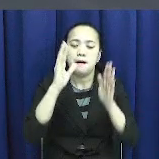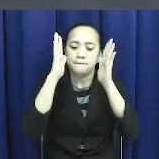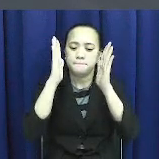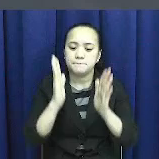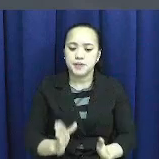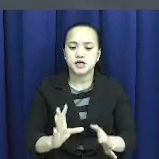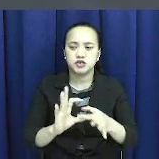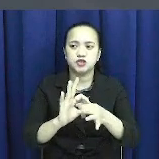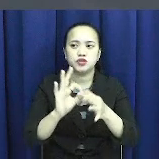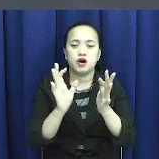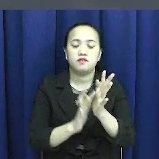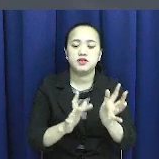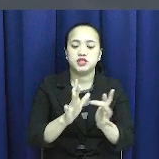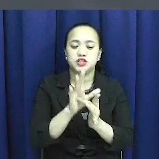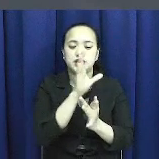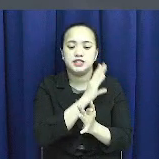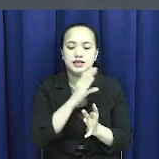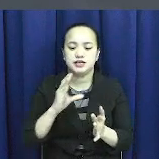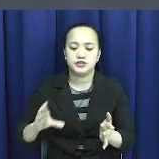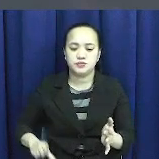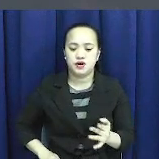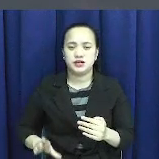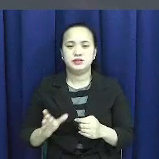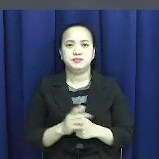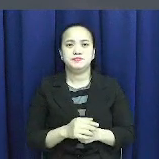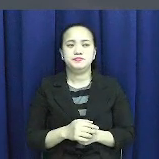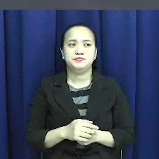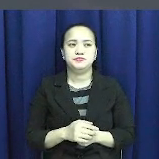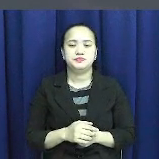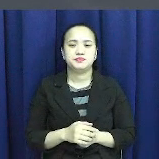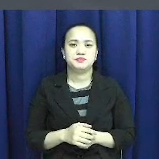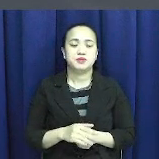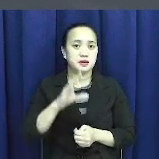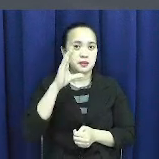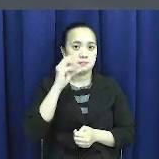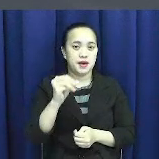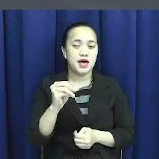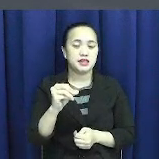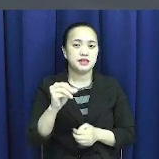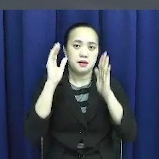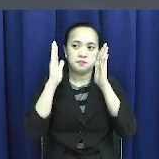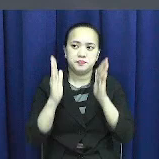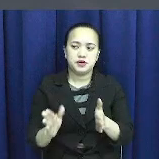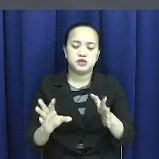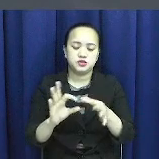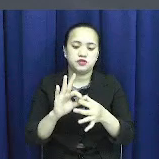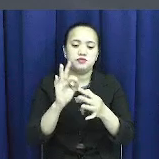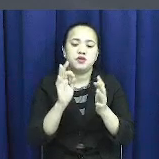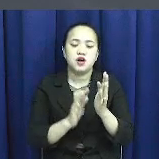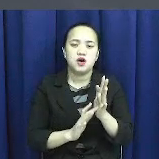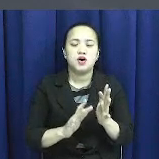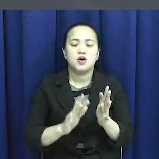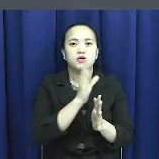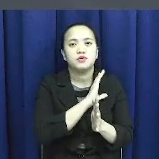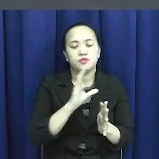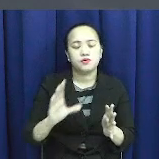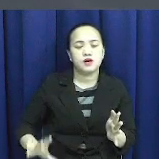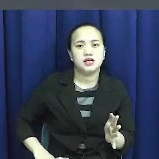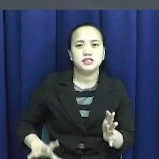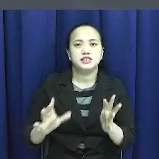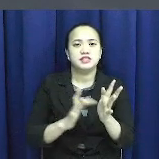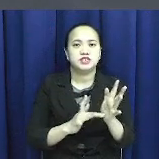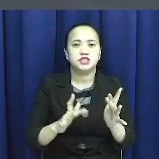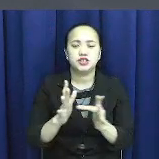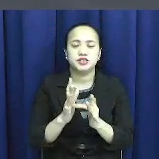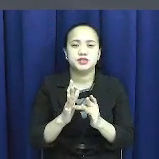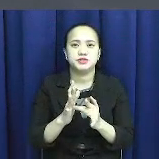There is only one mediator between God and man, the man Christ Jesus. Wala na pong iba. Wala na pong mediator or